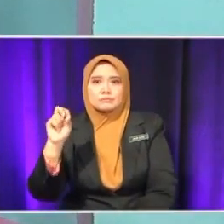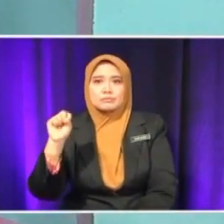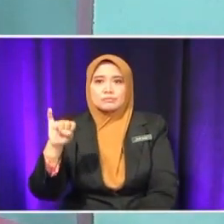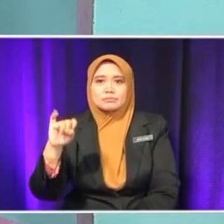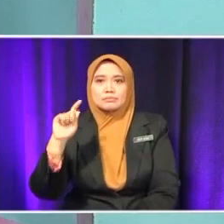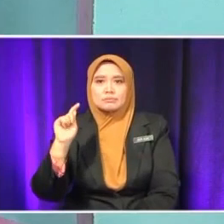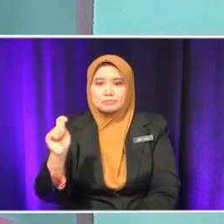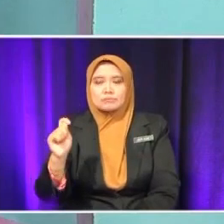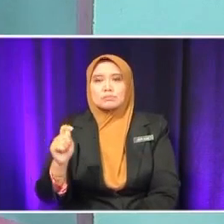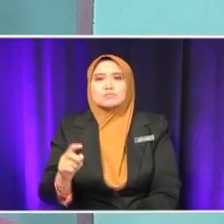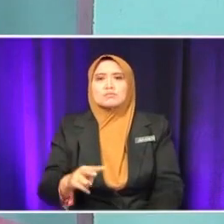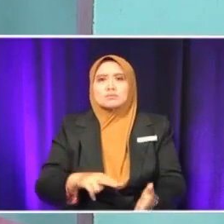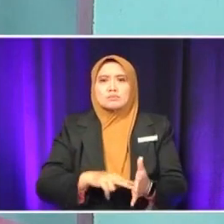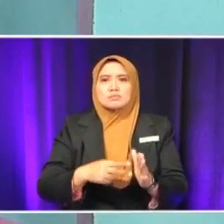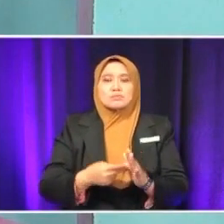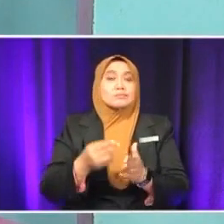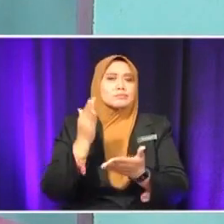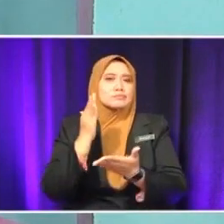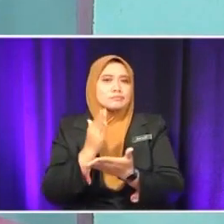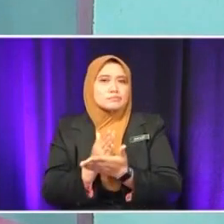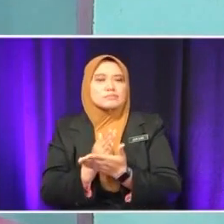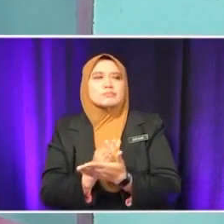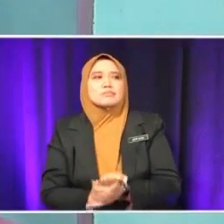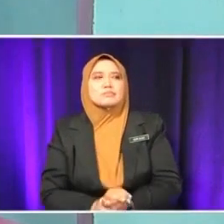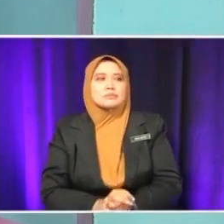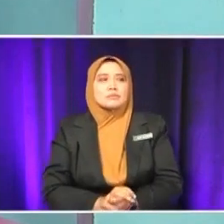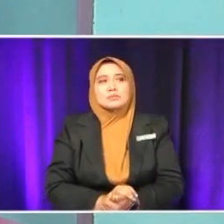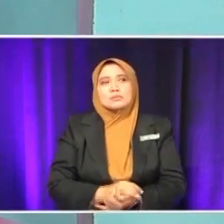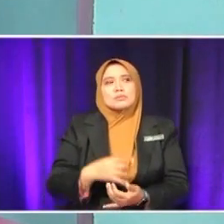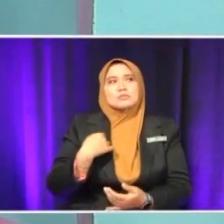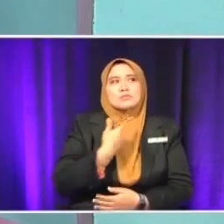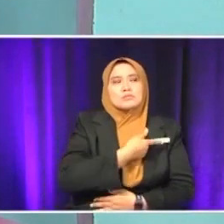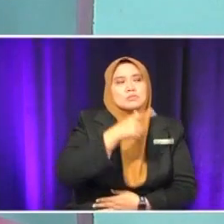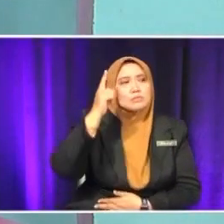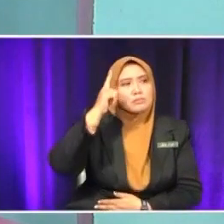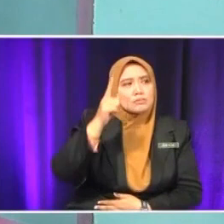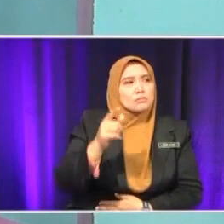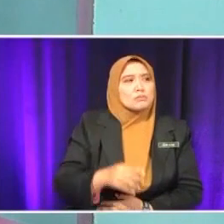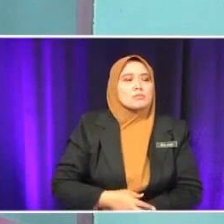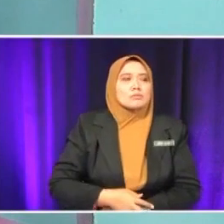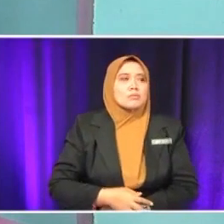Jadi kapal terbang ni nak bergerak dari J pergi M tapi perlu melalui K